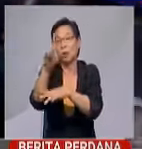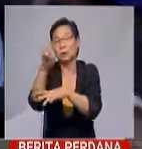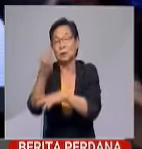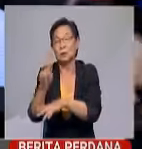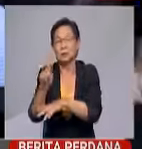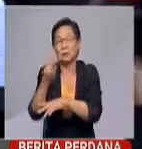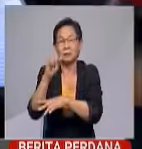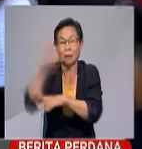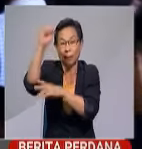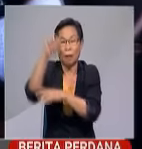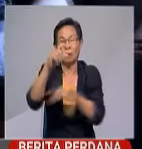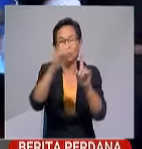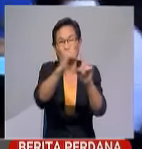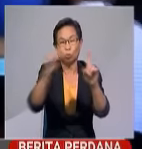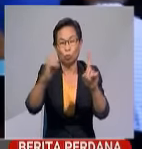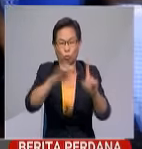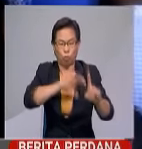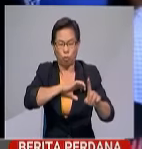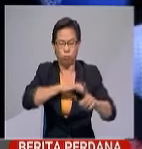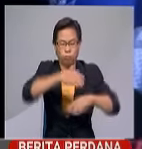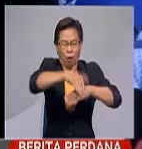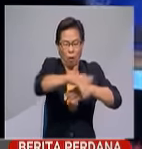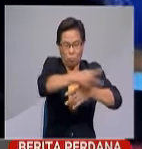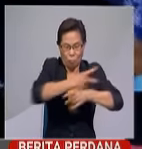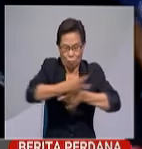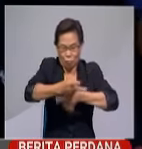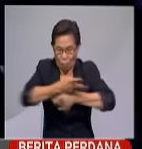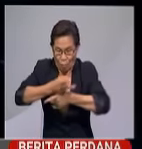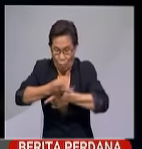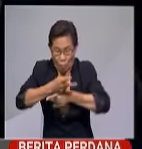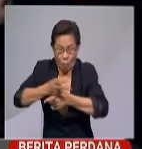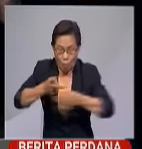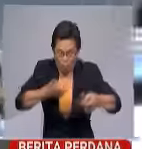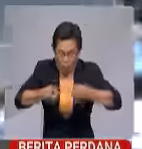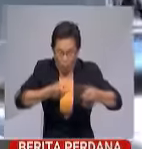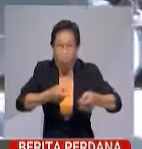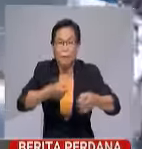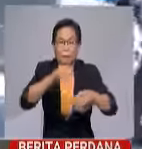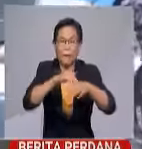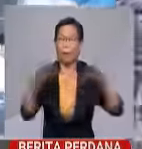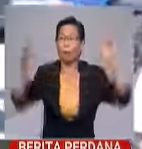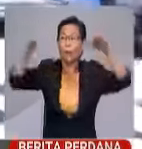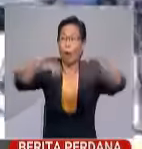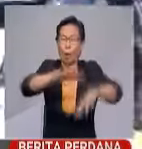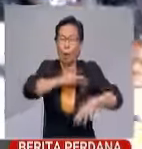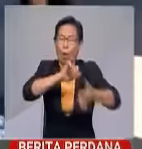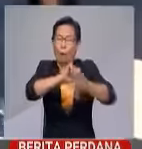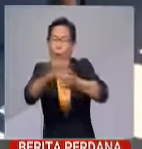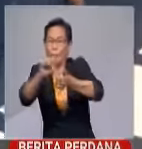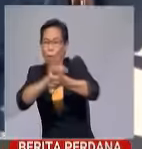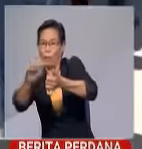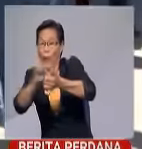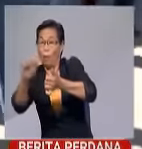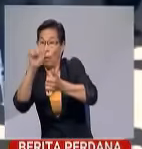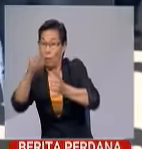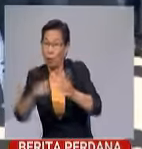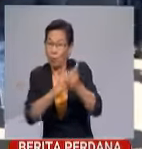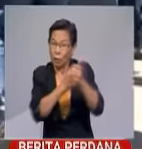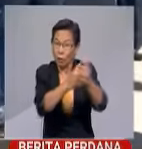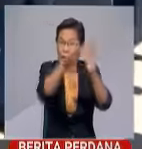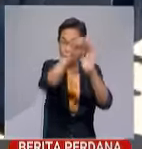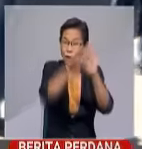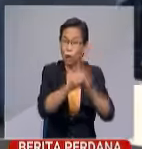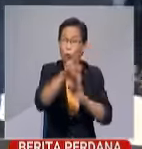anggota ditugaskan untuk membuat kawalan keselamatan pada perhimpunan tersebut. Polis sebelum ini memberikan kelulusan bersyarat kepada dua